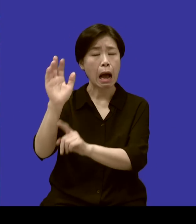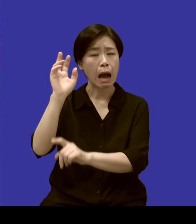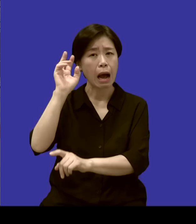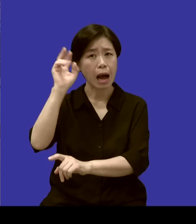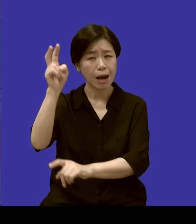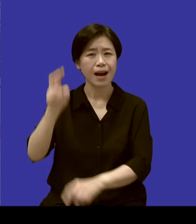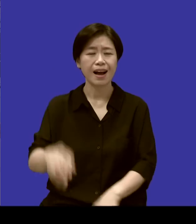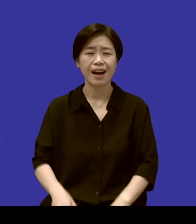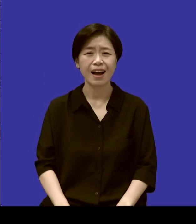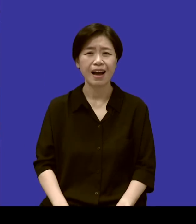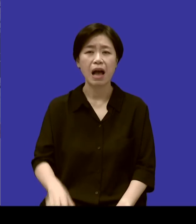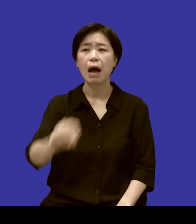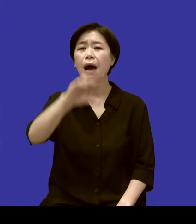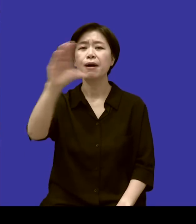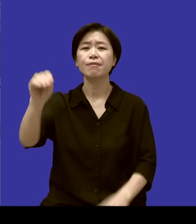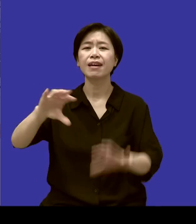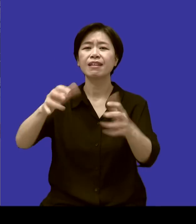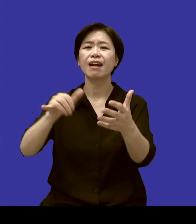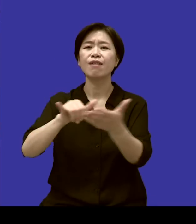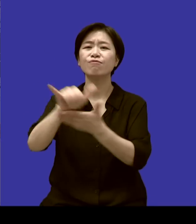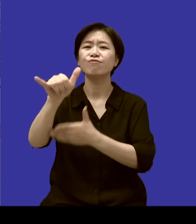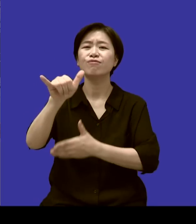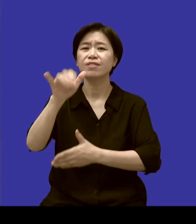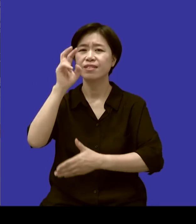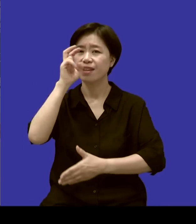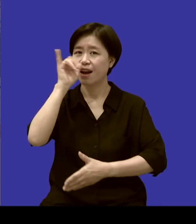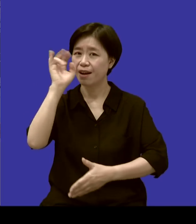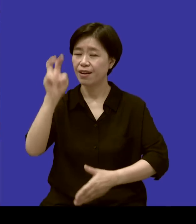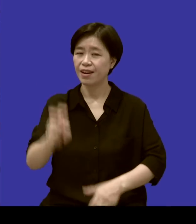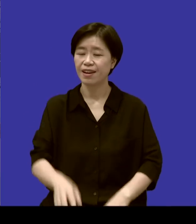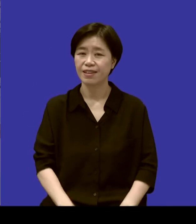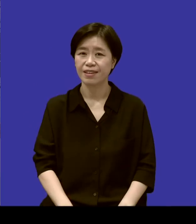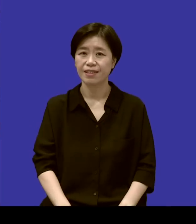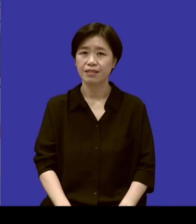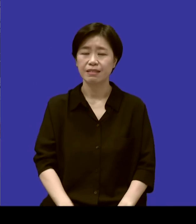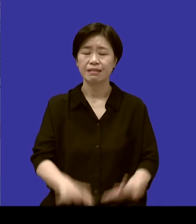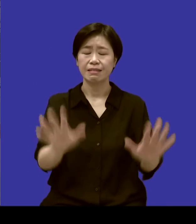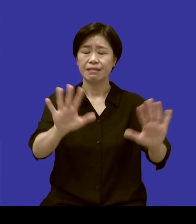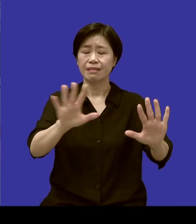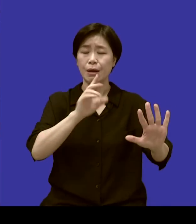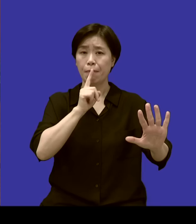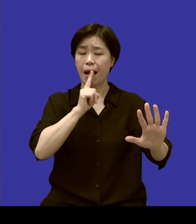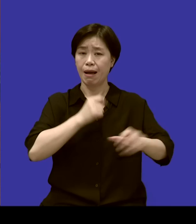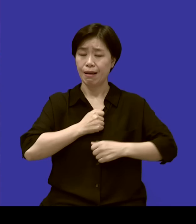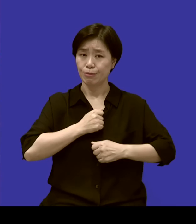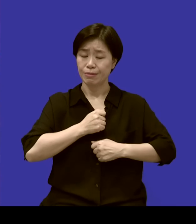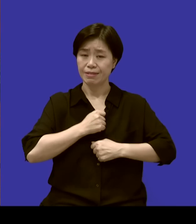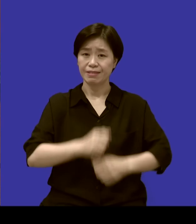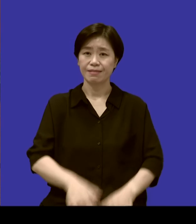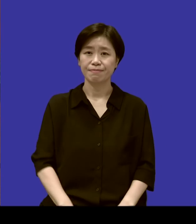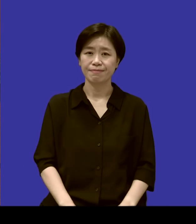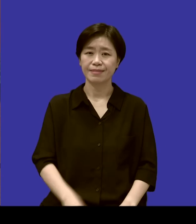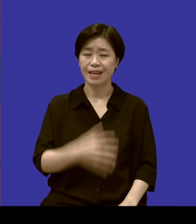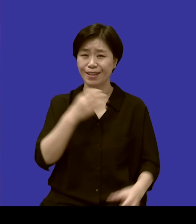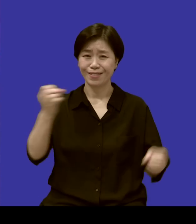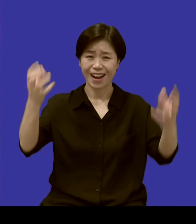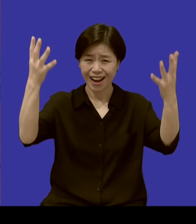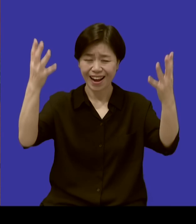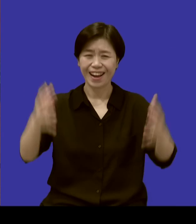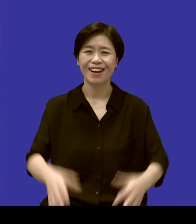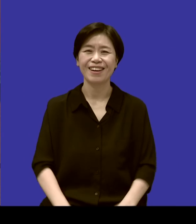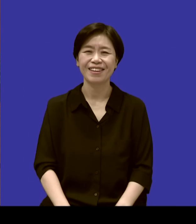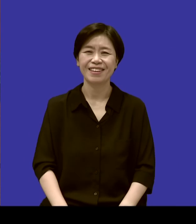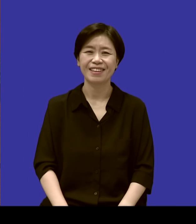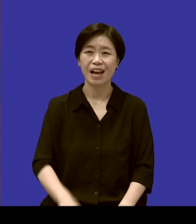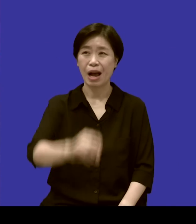할렐루야. 그런 얘기 좀 하지 마십시오. 여기 오신 분들 자꾸 여기 앉으신 분들이 저거를 자꾸 그쪽으로 보내고 막 그래가지고 그런 얘기